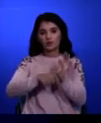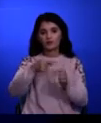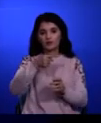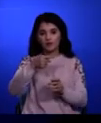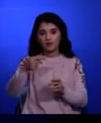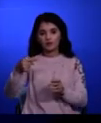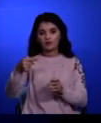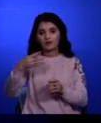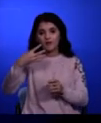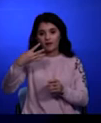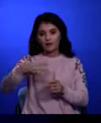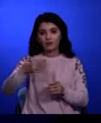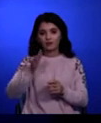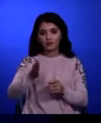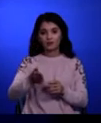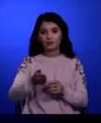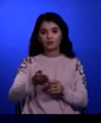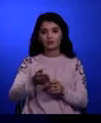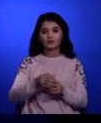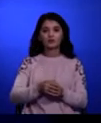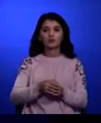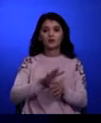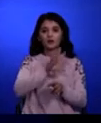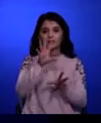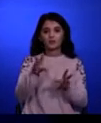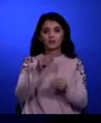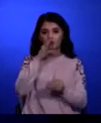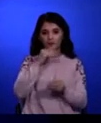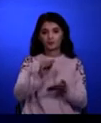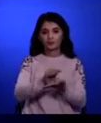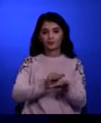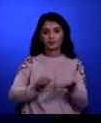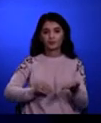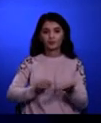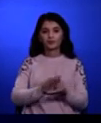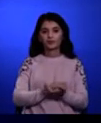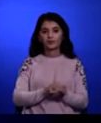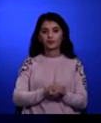ayirmasi ham 40 bo'ladi. Yozib ulgurdingizmi bolajonlar?